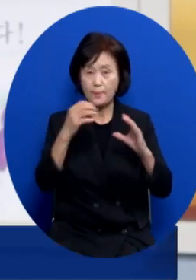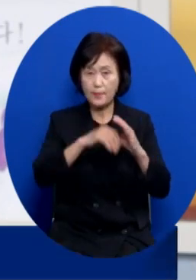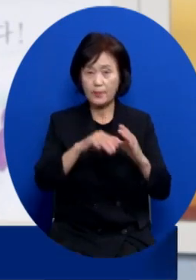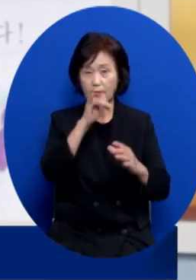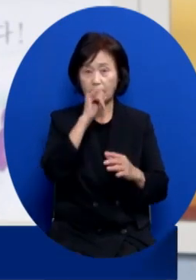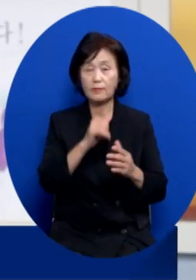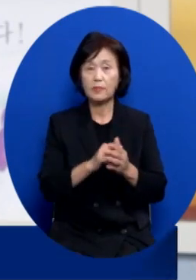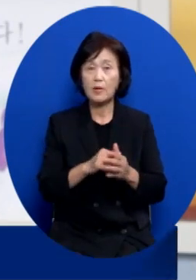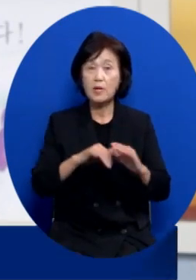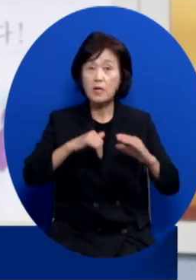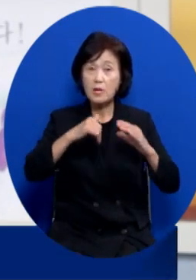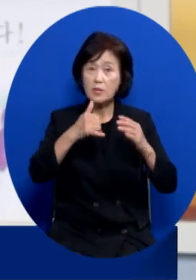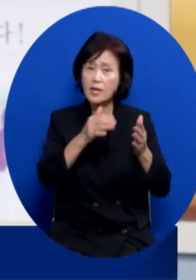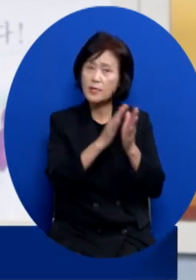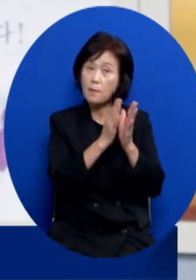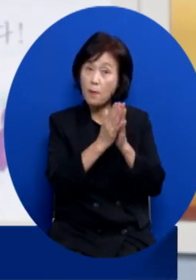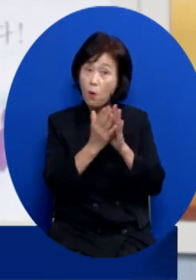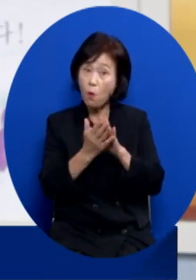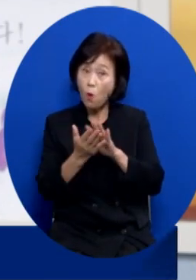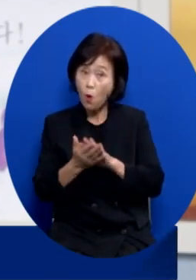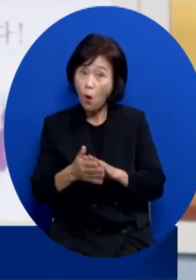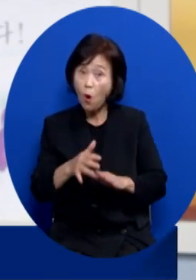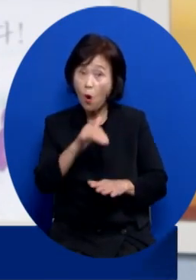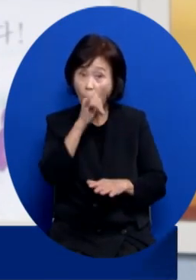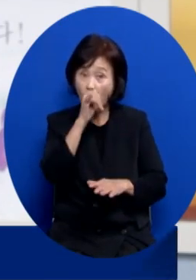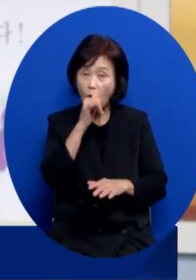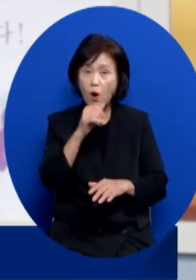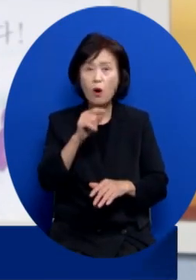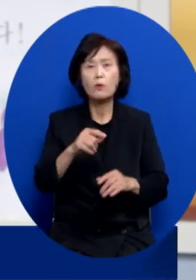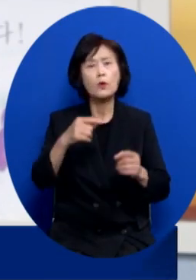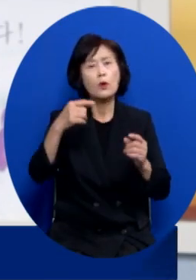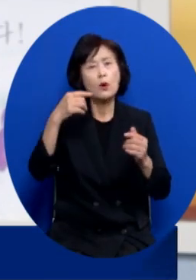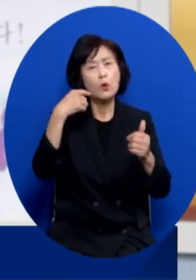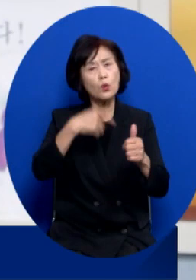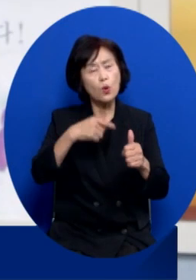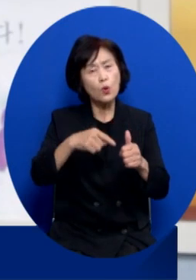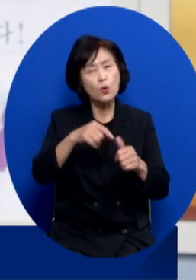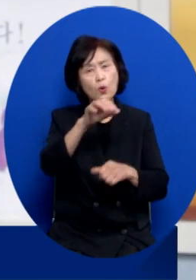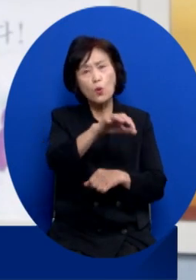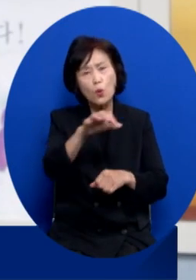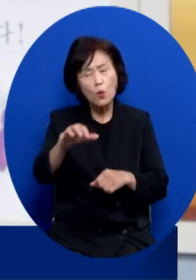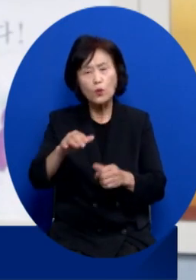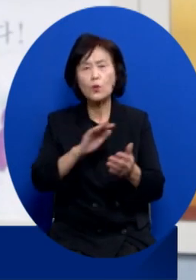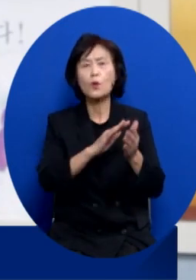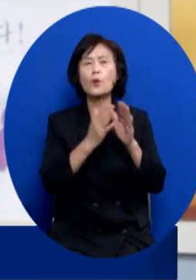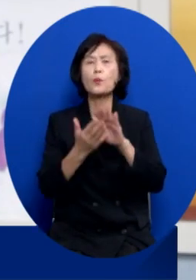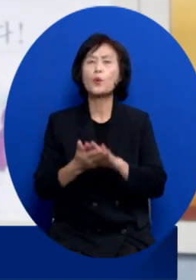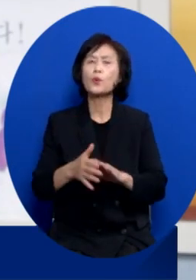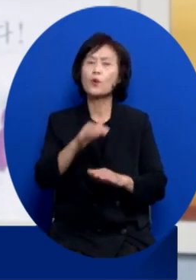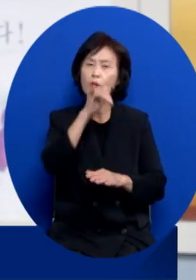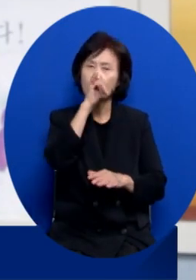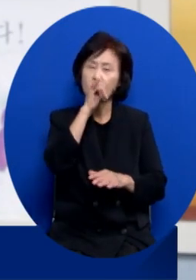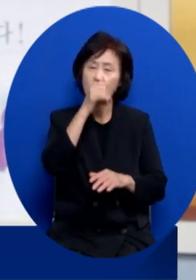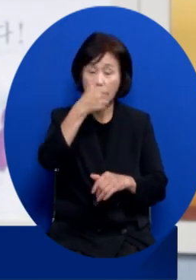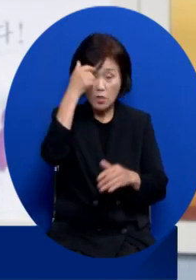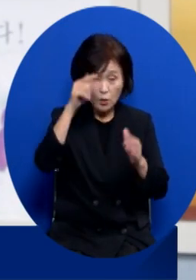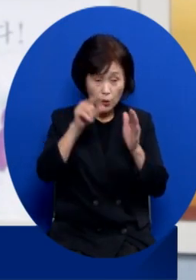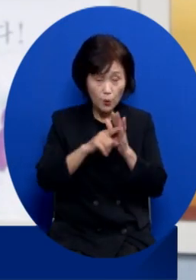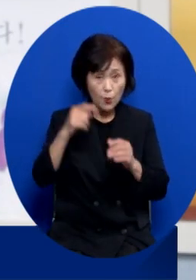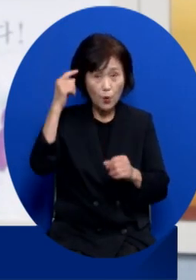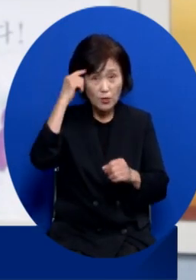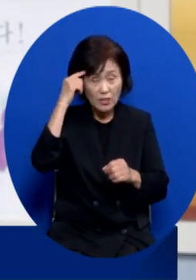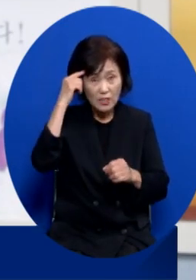시대가 많이 변하면서 교육의 현장도 이에 따라서 많은 변화들이 있습니다 기독교 정신에 입각한